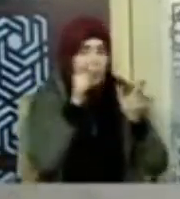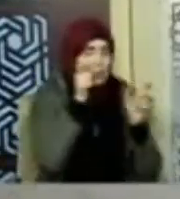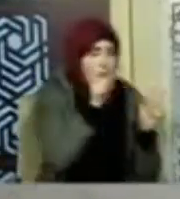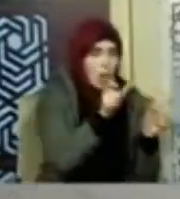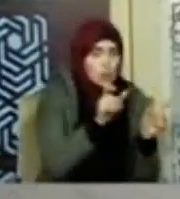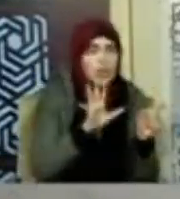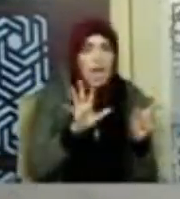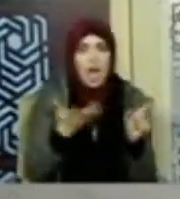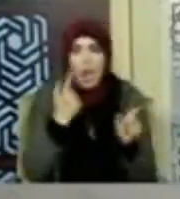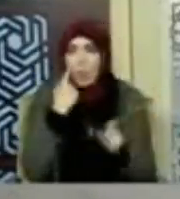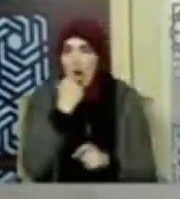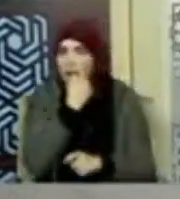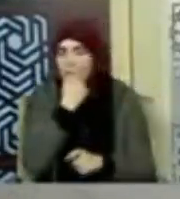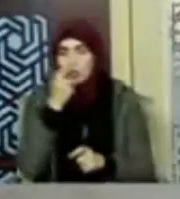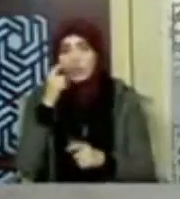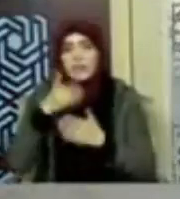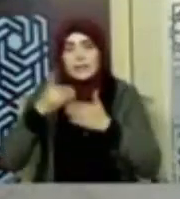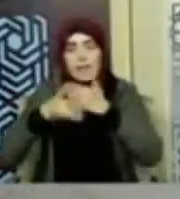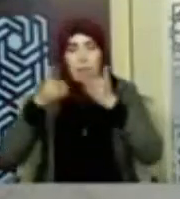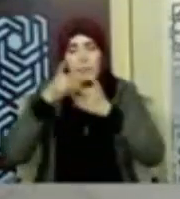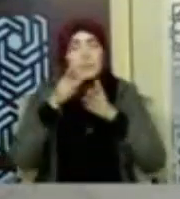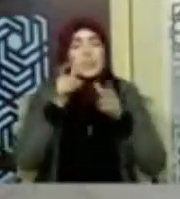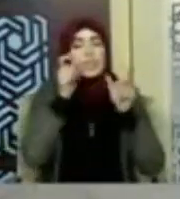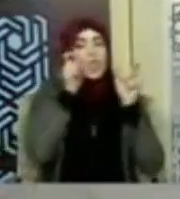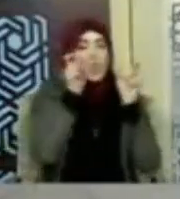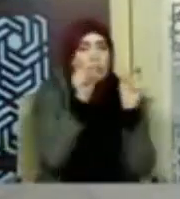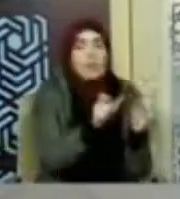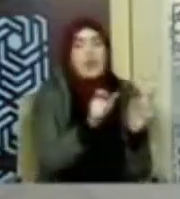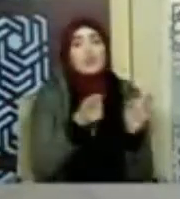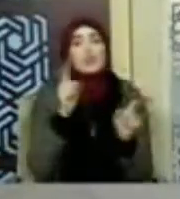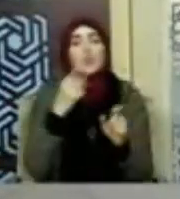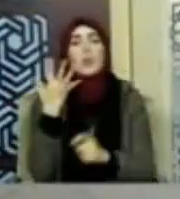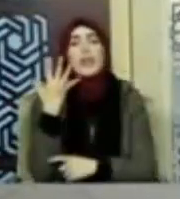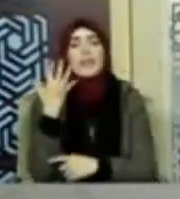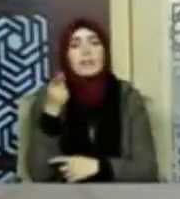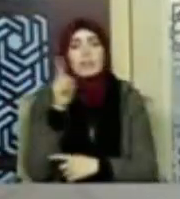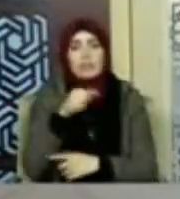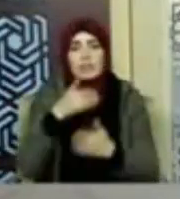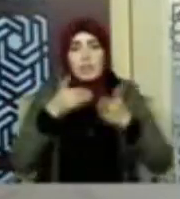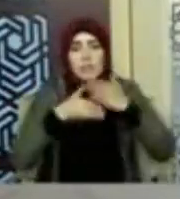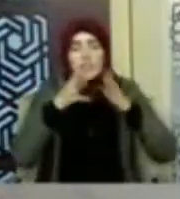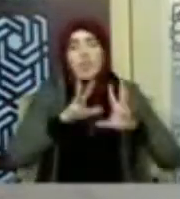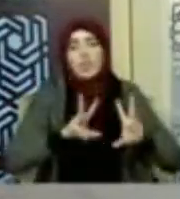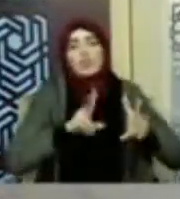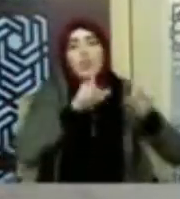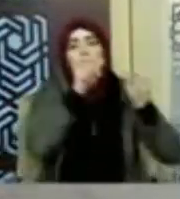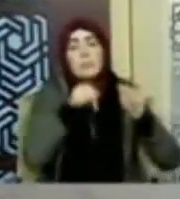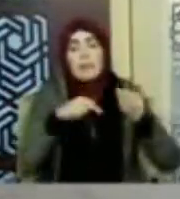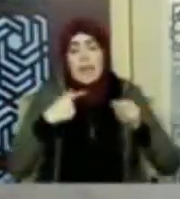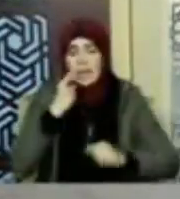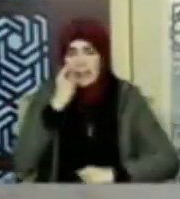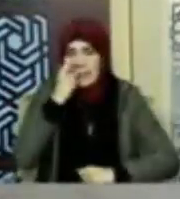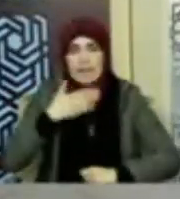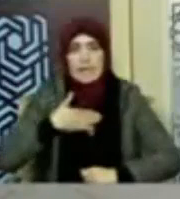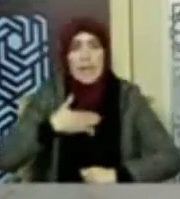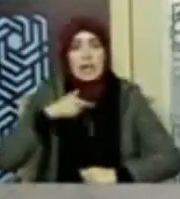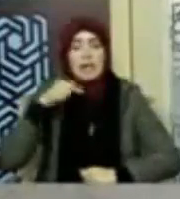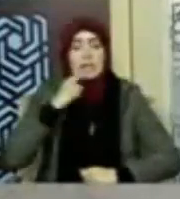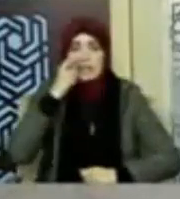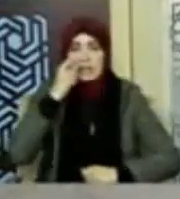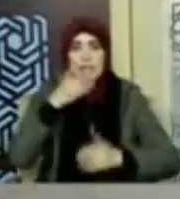تبني تحرس ويد تبني وتعمر. فديننا دين البناء